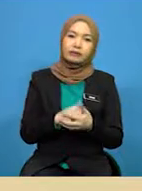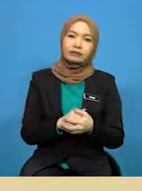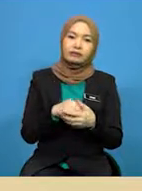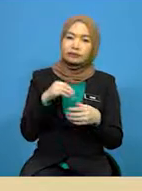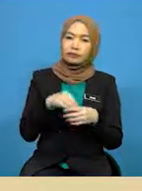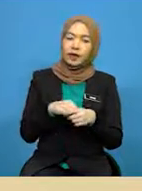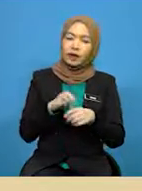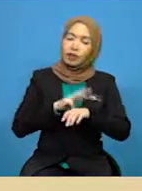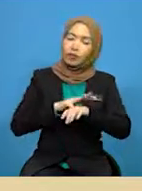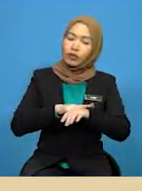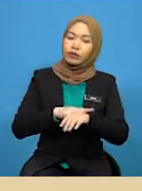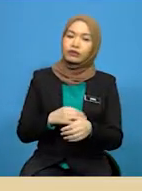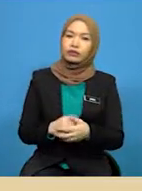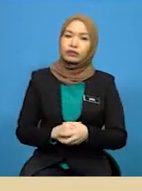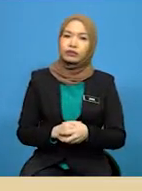tertentu.